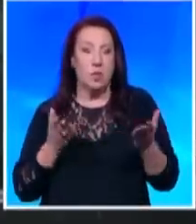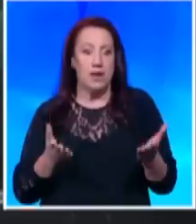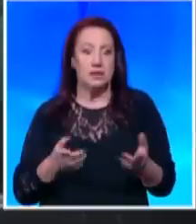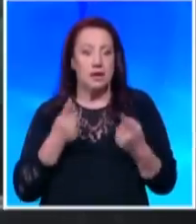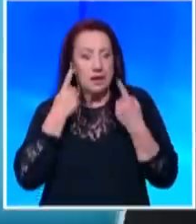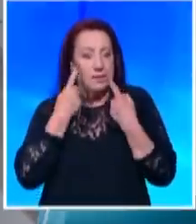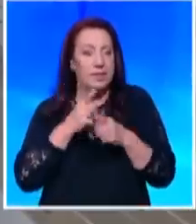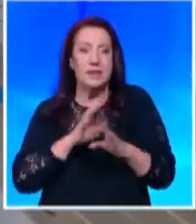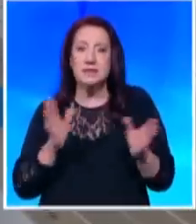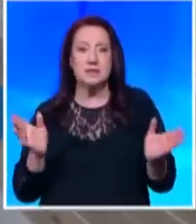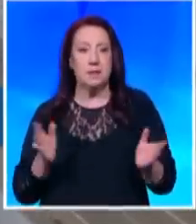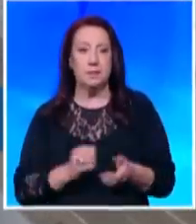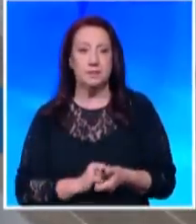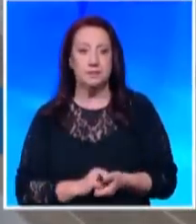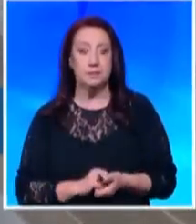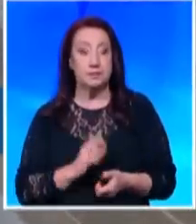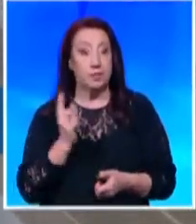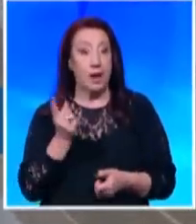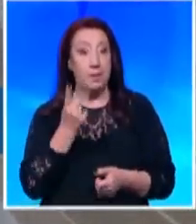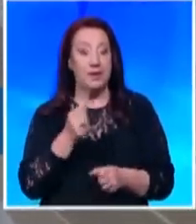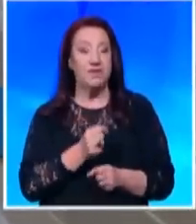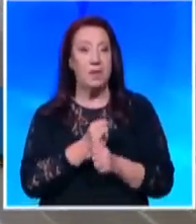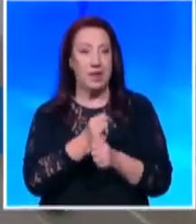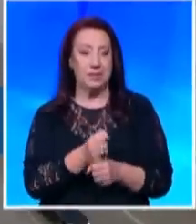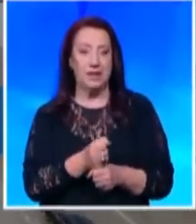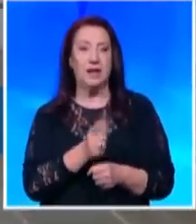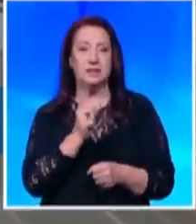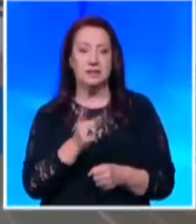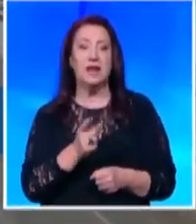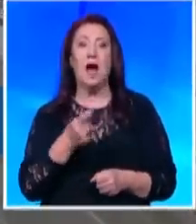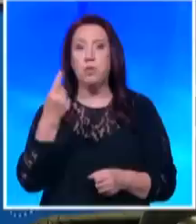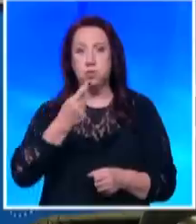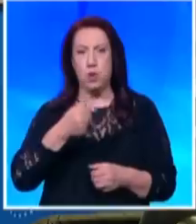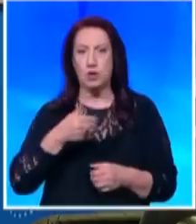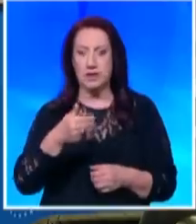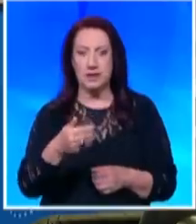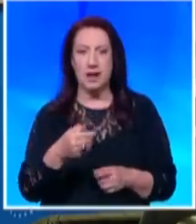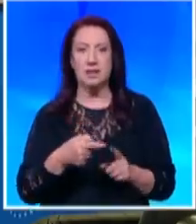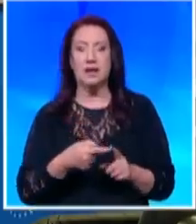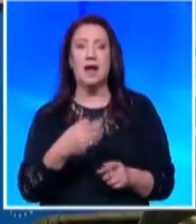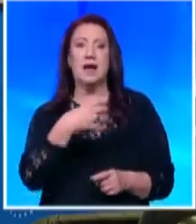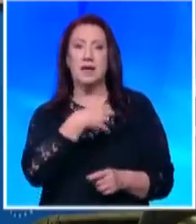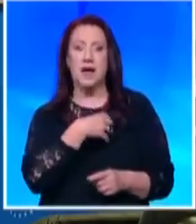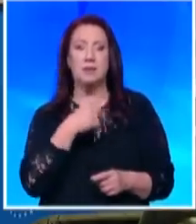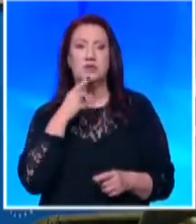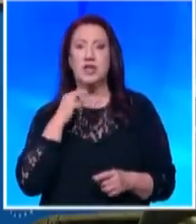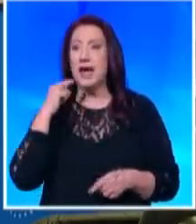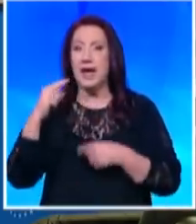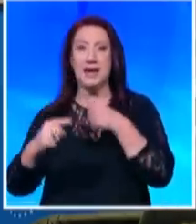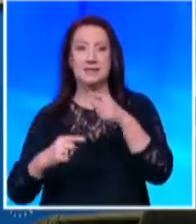Не знам. Първият мандат в понеделник. От ГЕРБ се готвят да разменят министерски места за подкрепа.